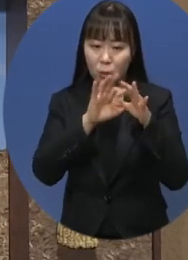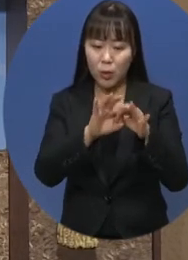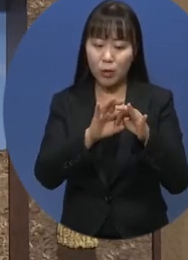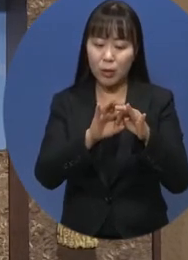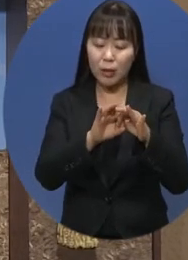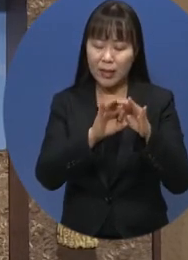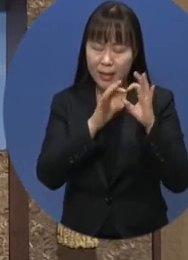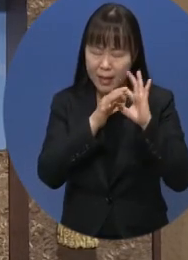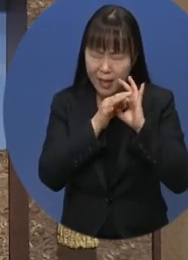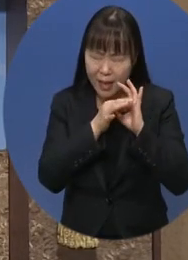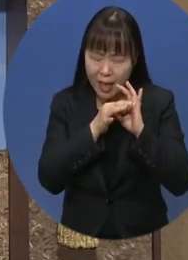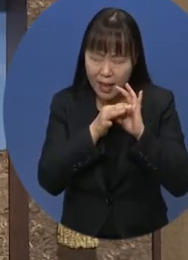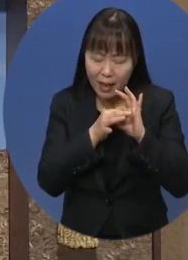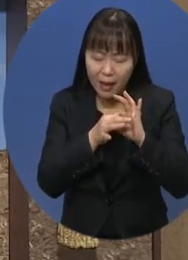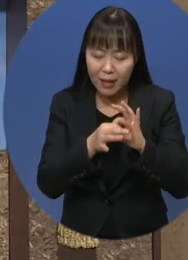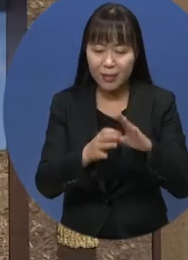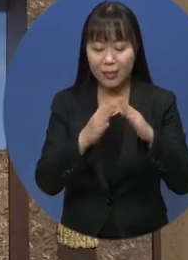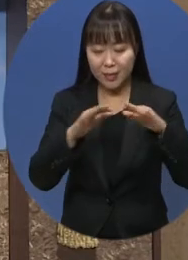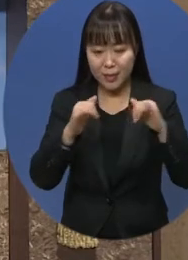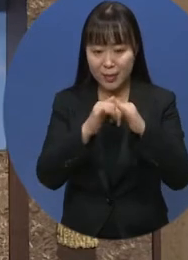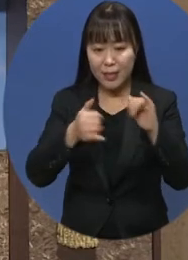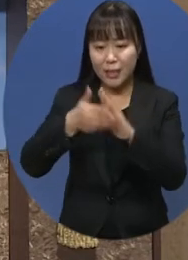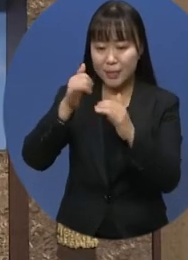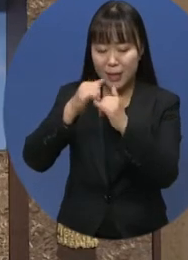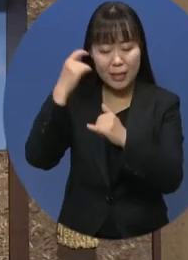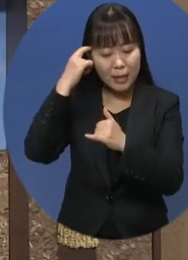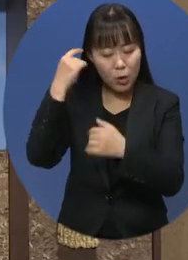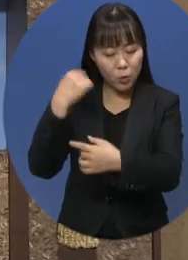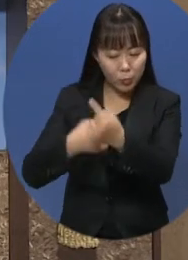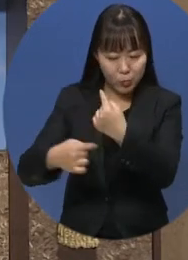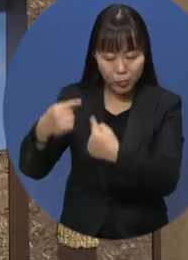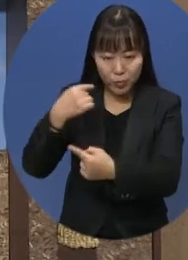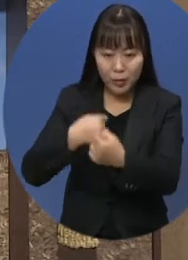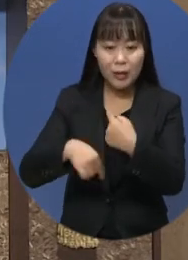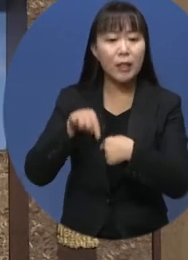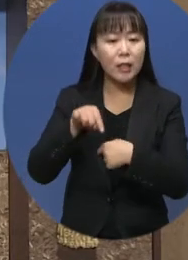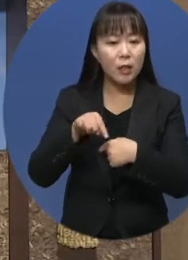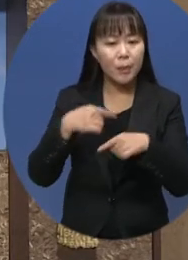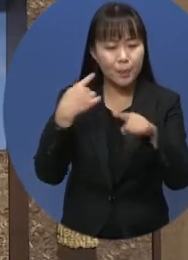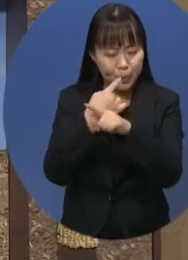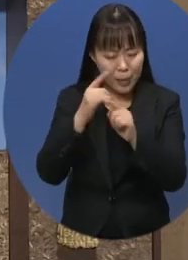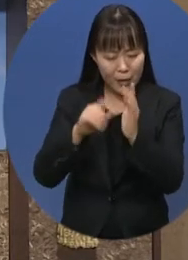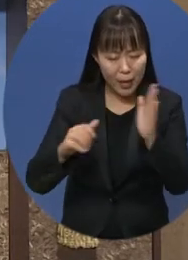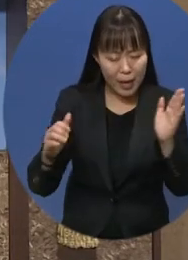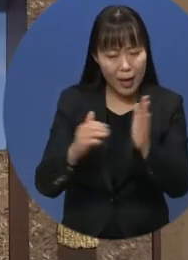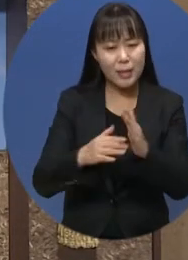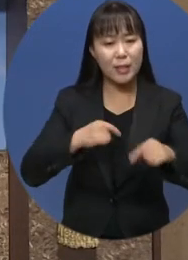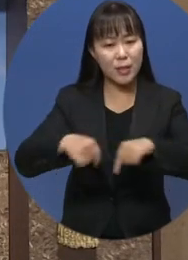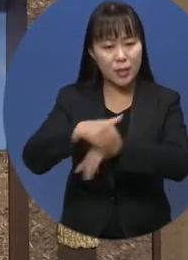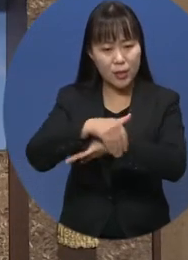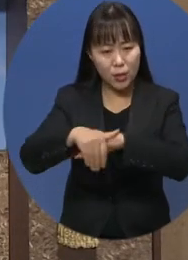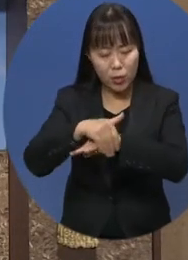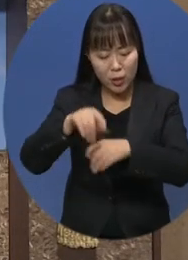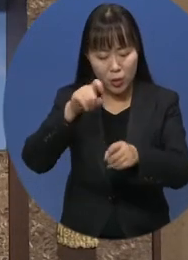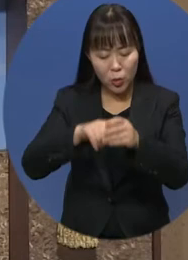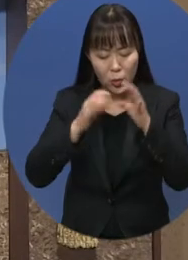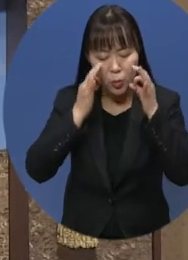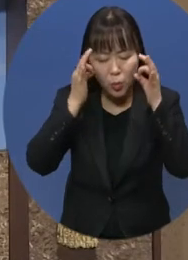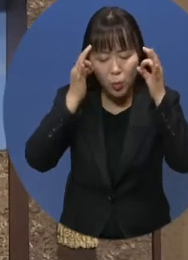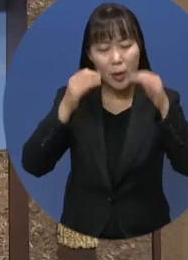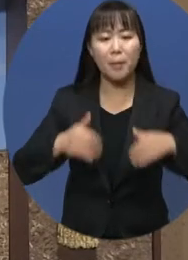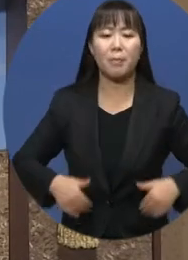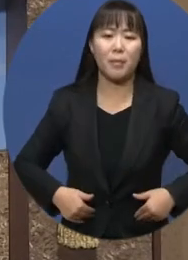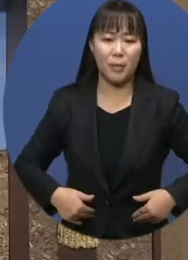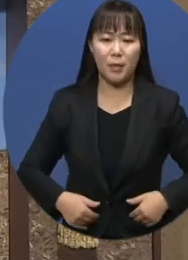꾸준히 김 인들의 시민들의 의견을 받아서 이것이 개선될 때까지 우리가 정책적으로 노력을 해야